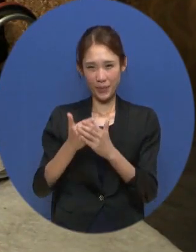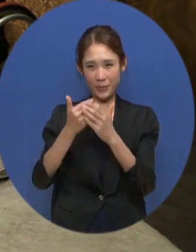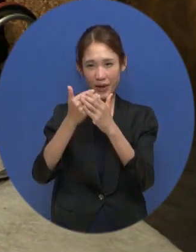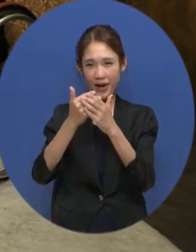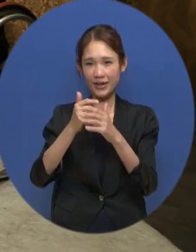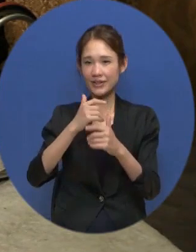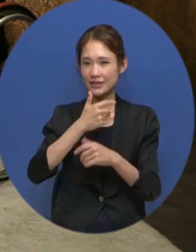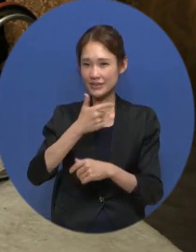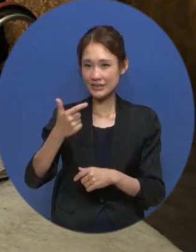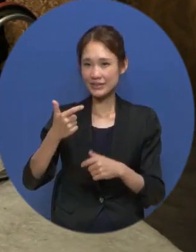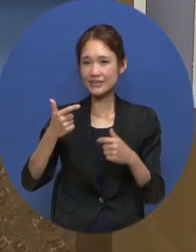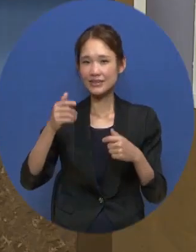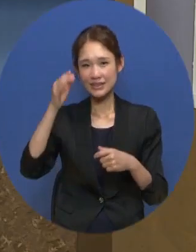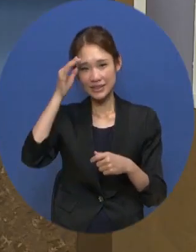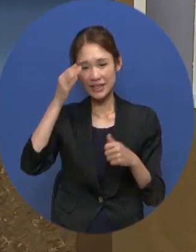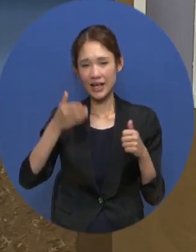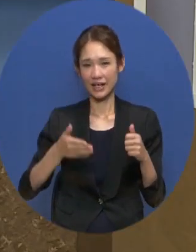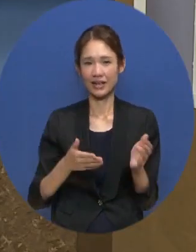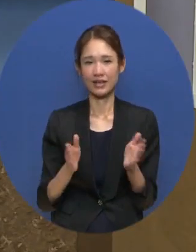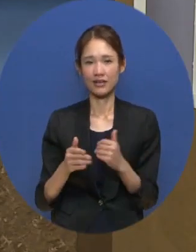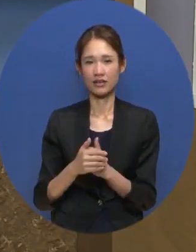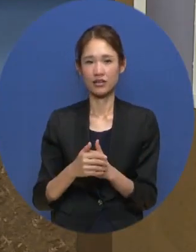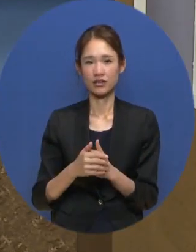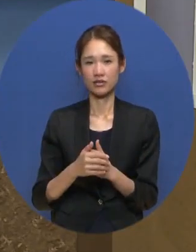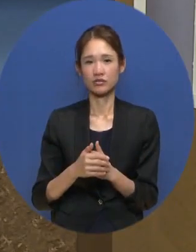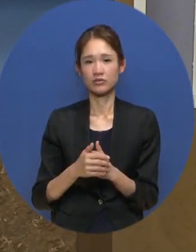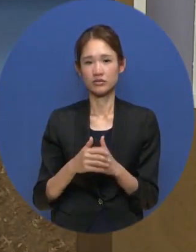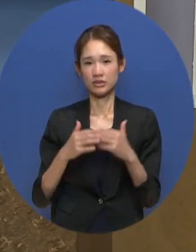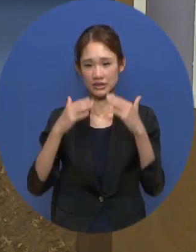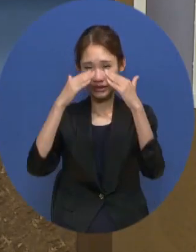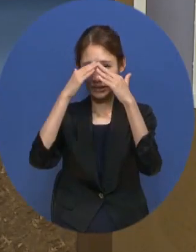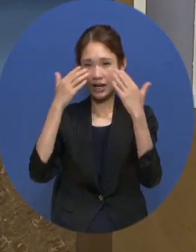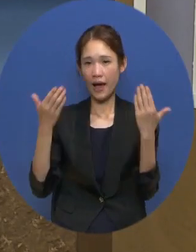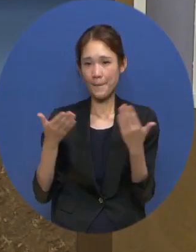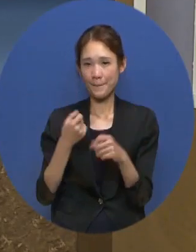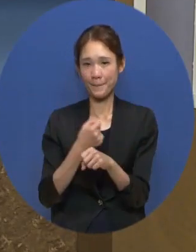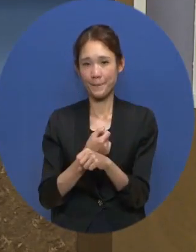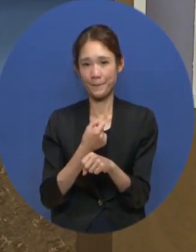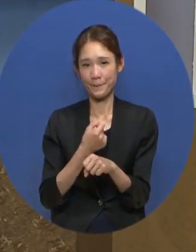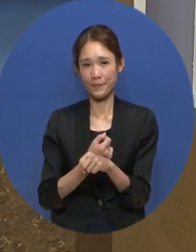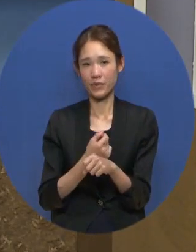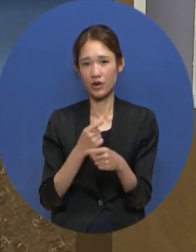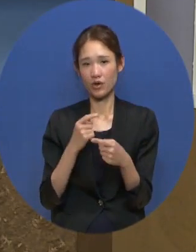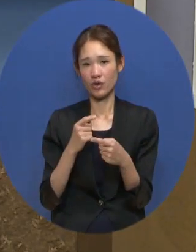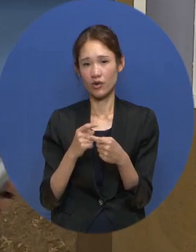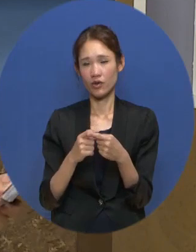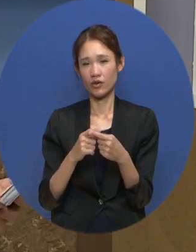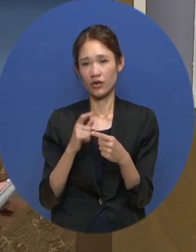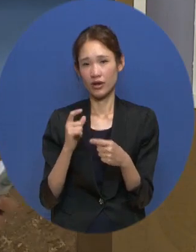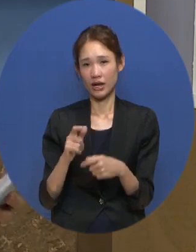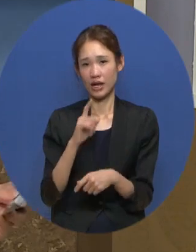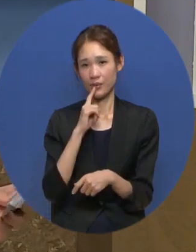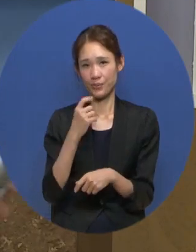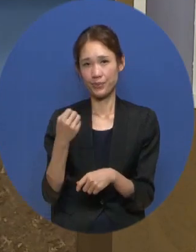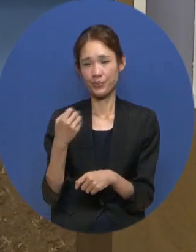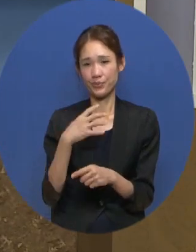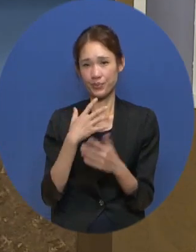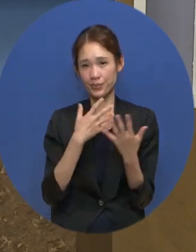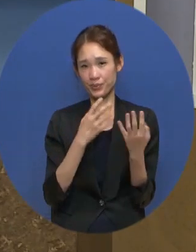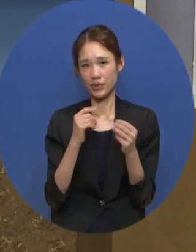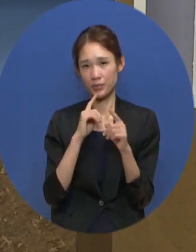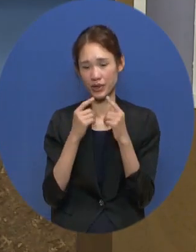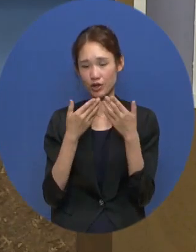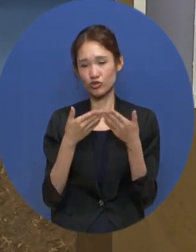오토 모니터가 기대됩니다. 그렇다면 이제 재택근무를 하시는 것에 대해서는 이제 강점을